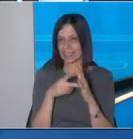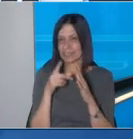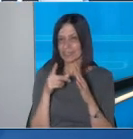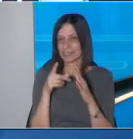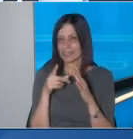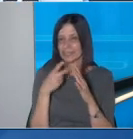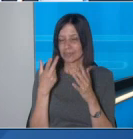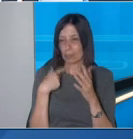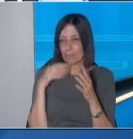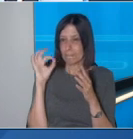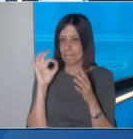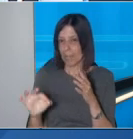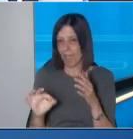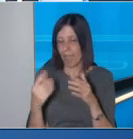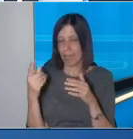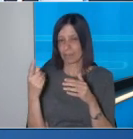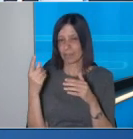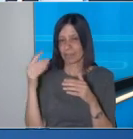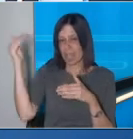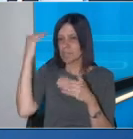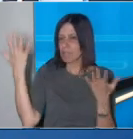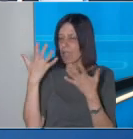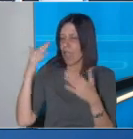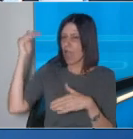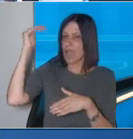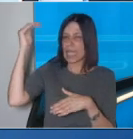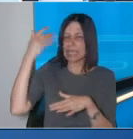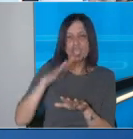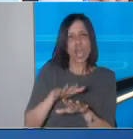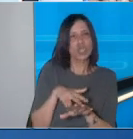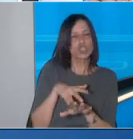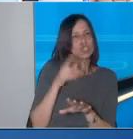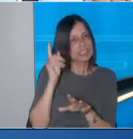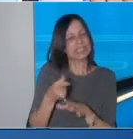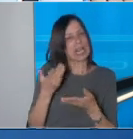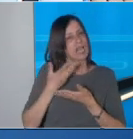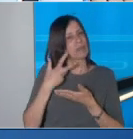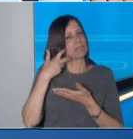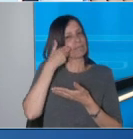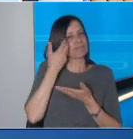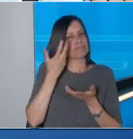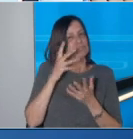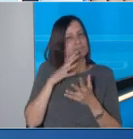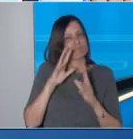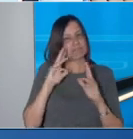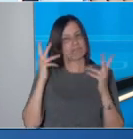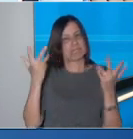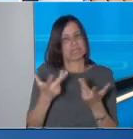של גנץ. כן, מה קרה לבני גנץ שפתאום הרגיש צורך בקרדיט ככה פומבי?